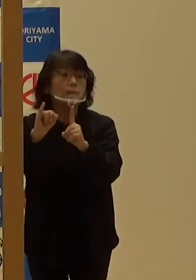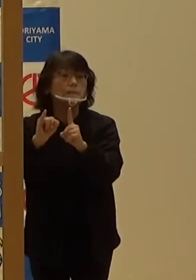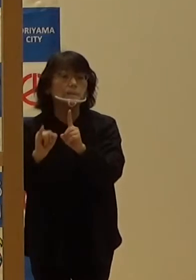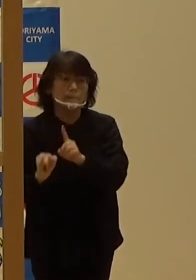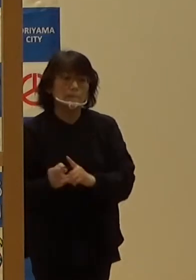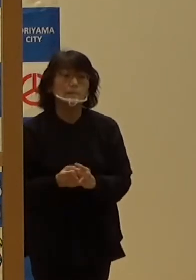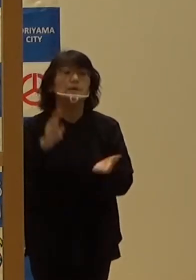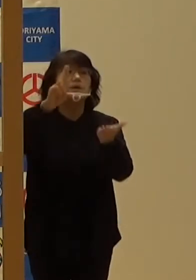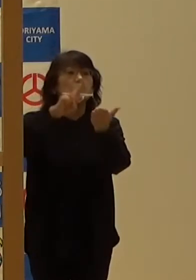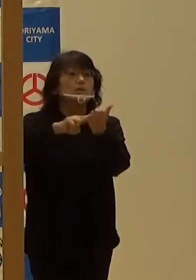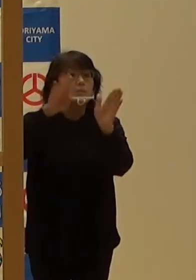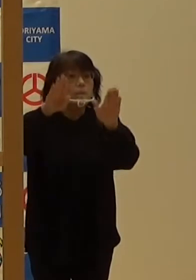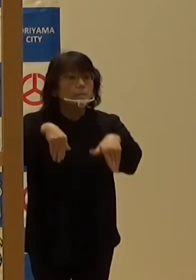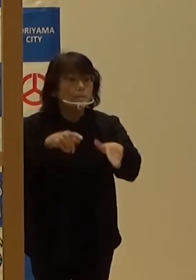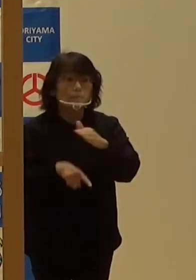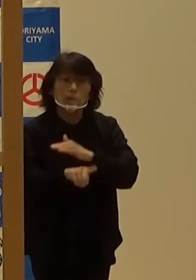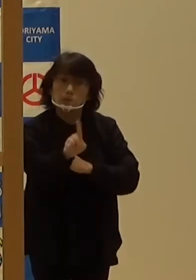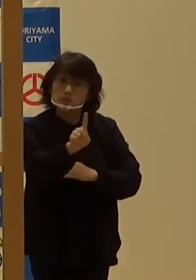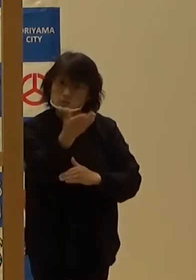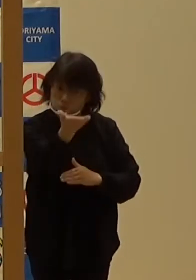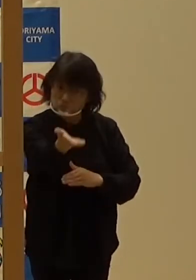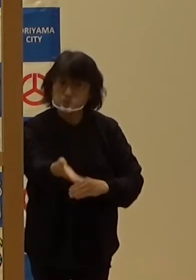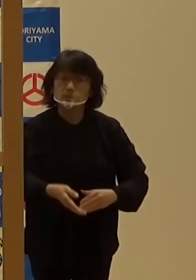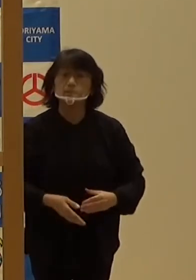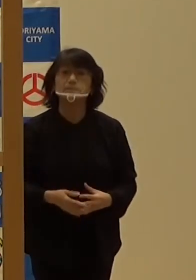なというのをお願いします。